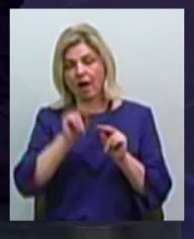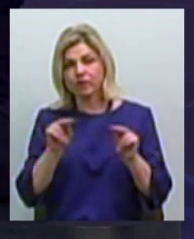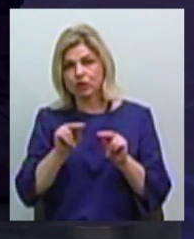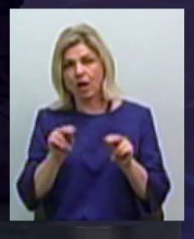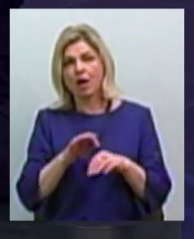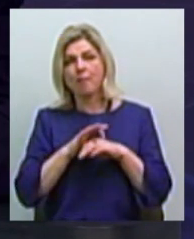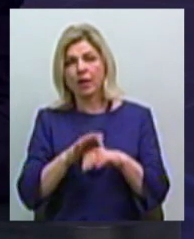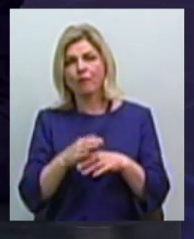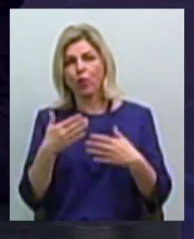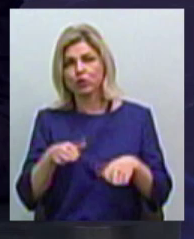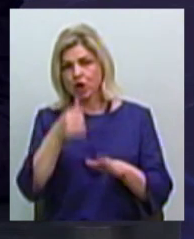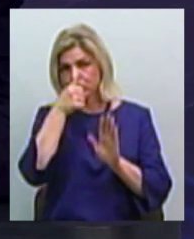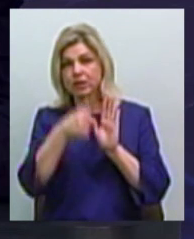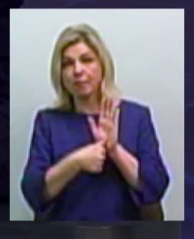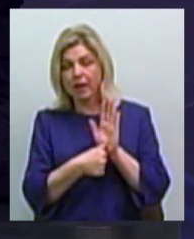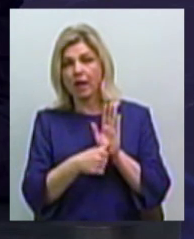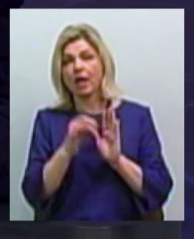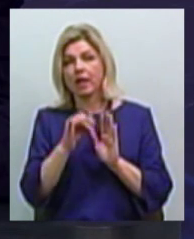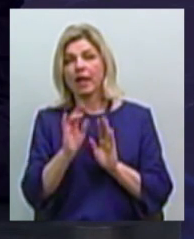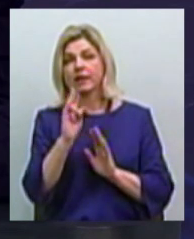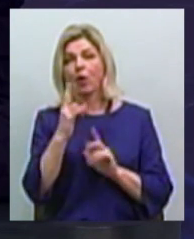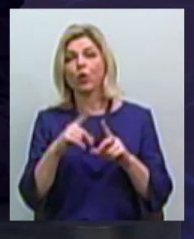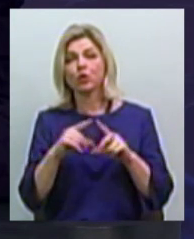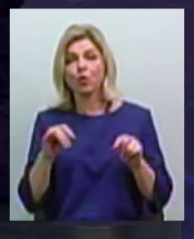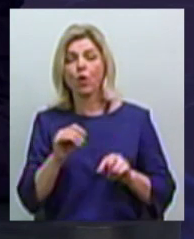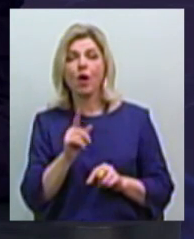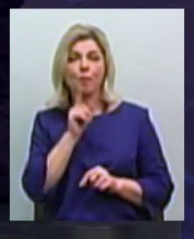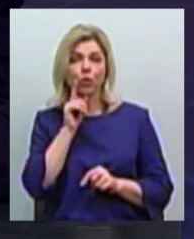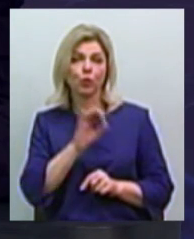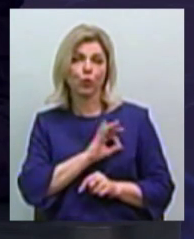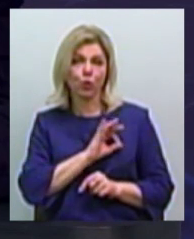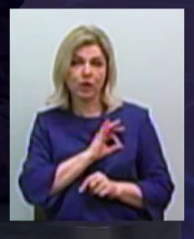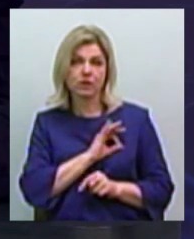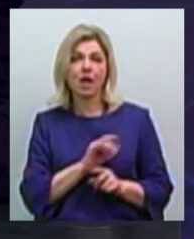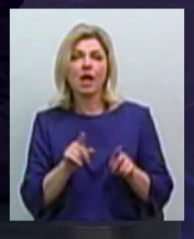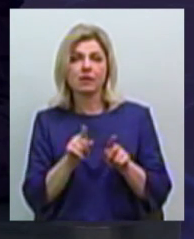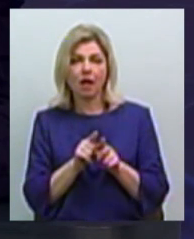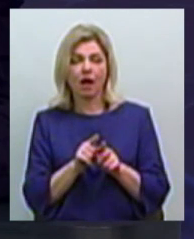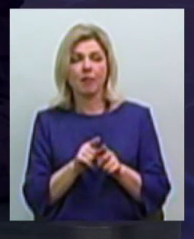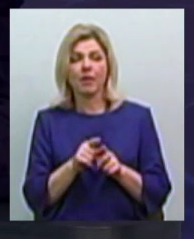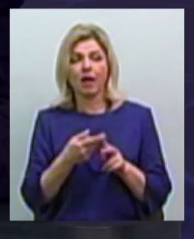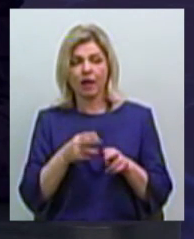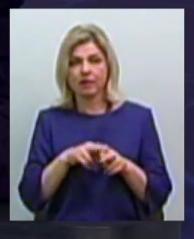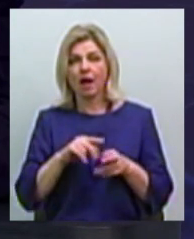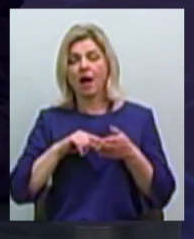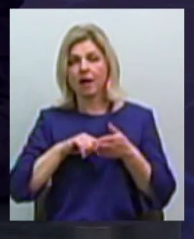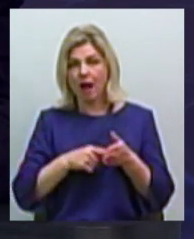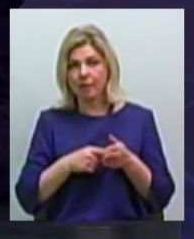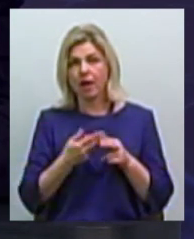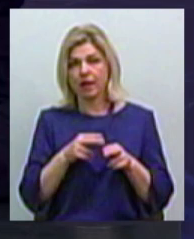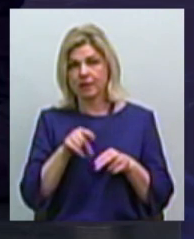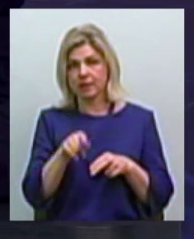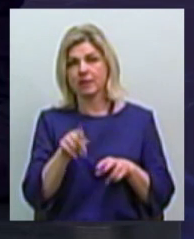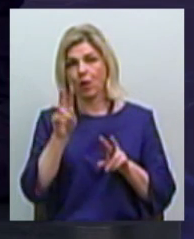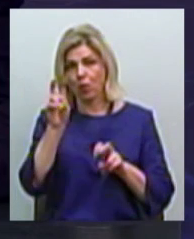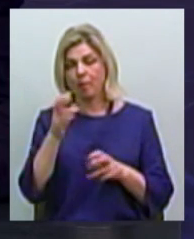останніх півроку. І от Миколаївська школа пара юристів – це такий певним чином фіналізована крапка цього року, якщо говорити